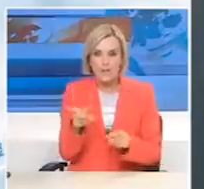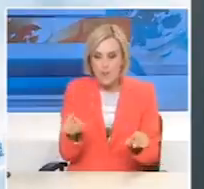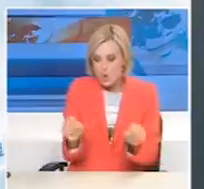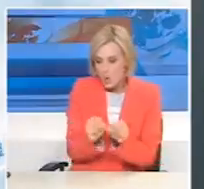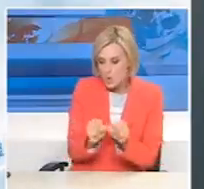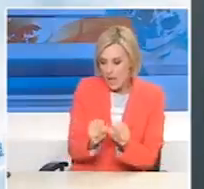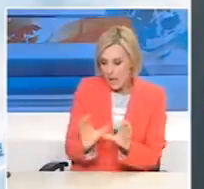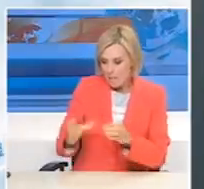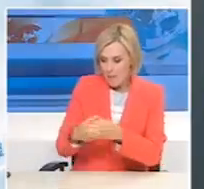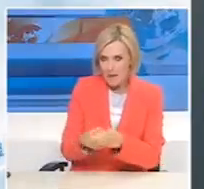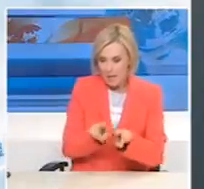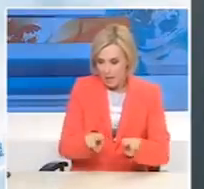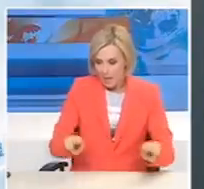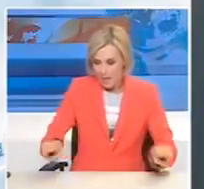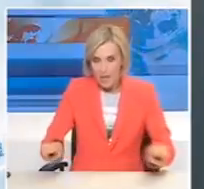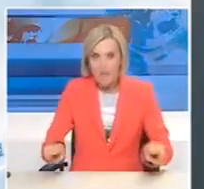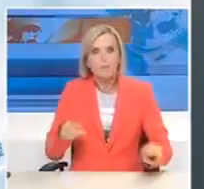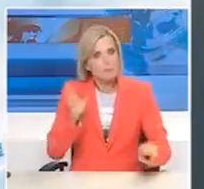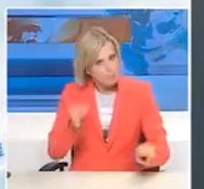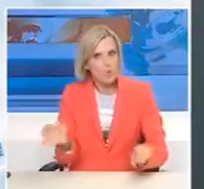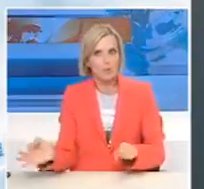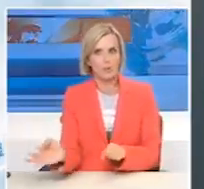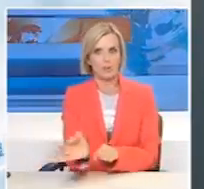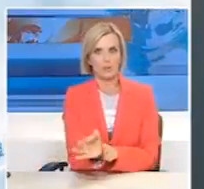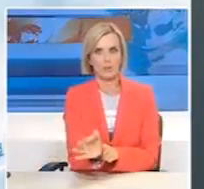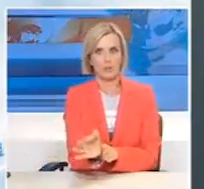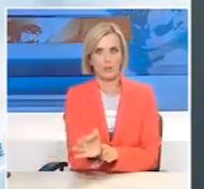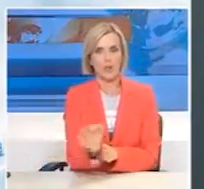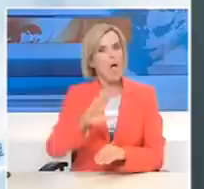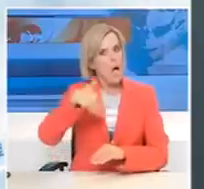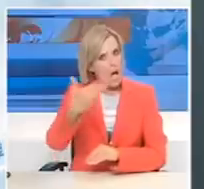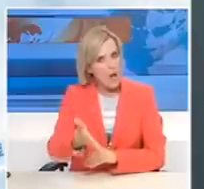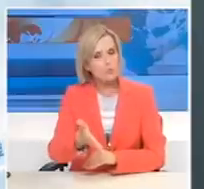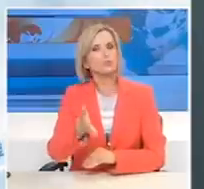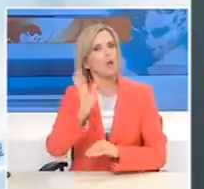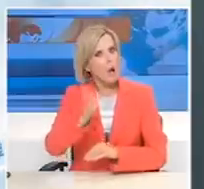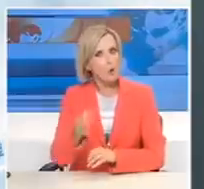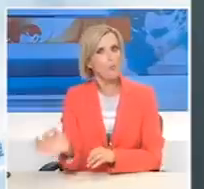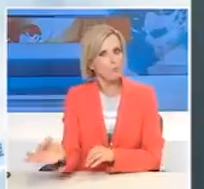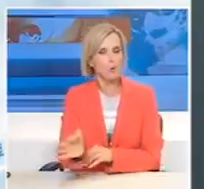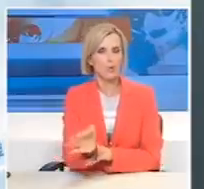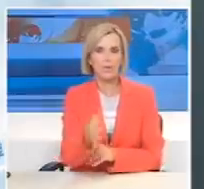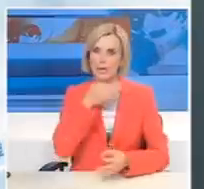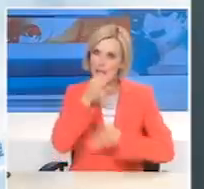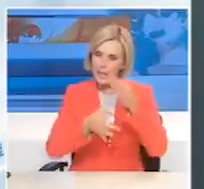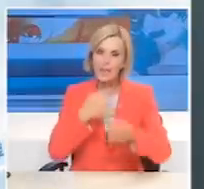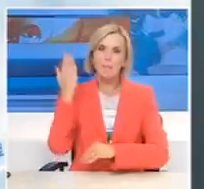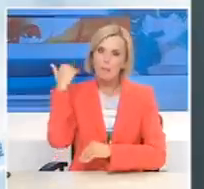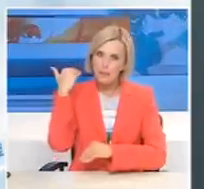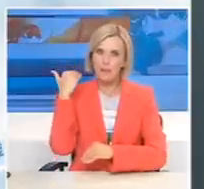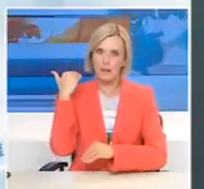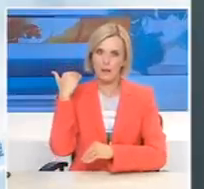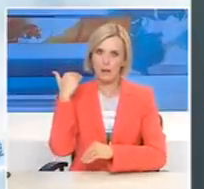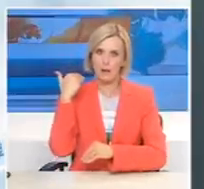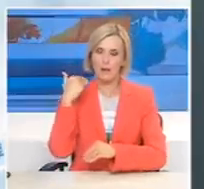άλλο. Υπάρχει πιθανότητα μετάδοσης ακόμα και του κορονοϊού, ακόμα και σαν εξωτερικό χώρο. Μάλιστα, σας είπα και προηγουμένως στο δελτίο